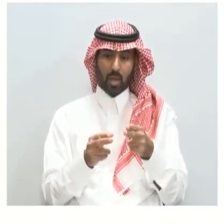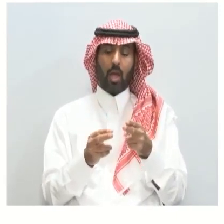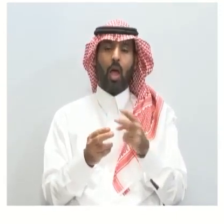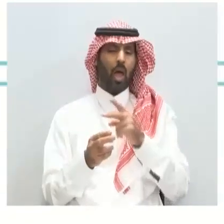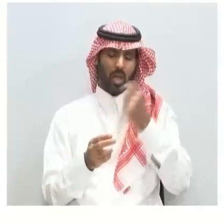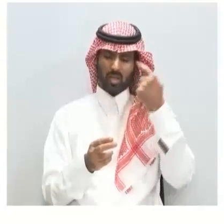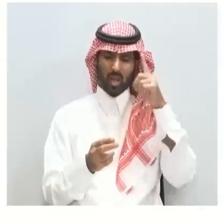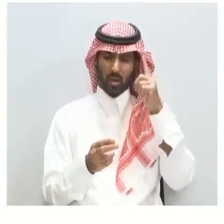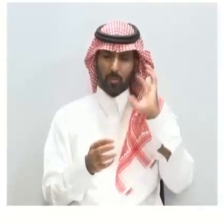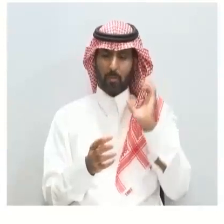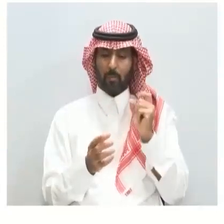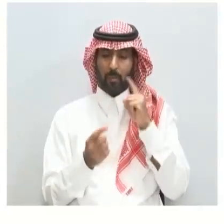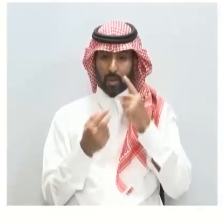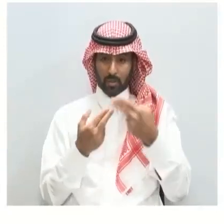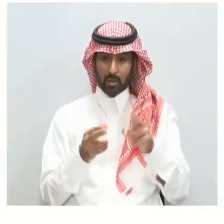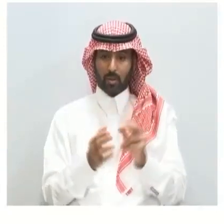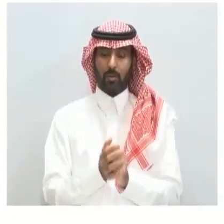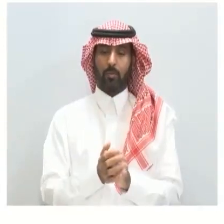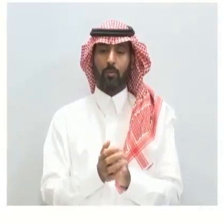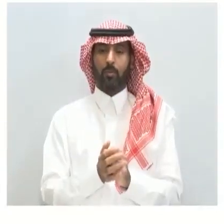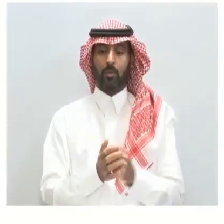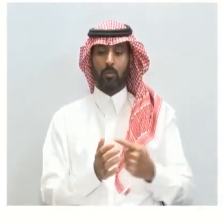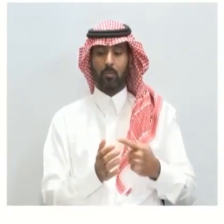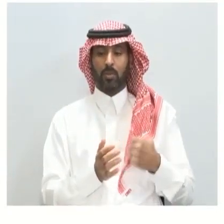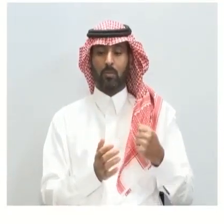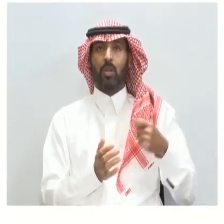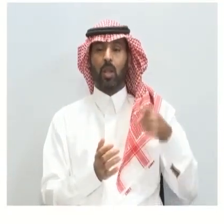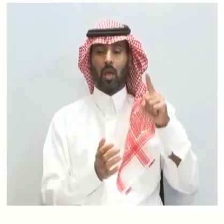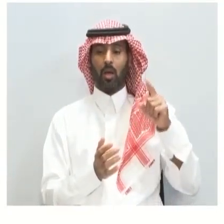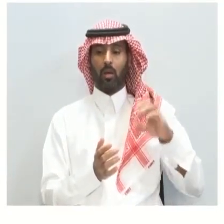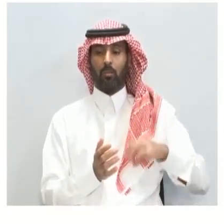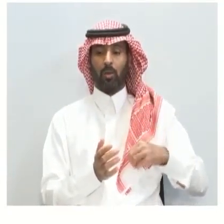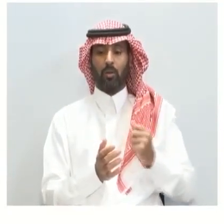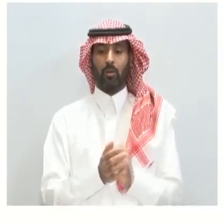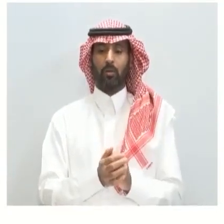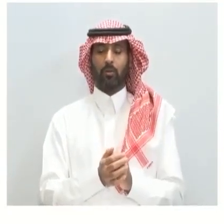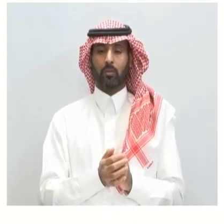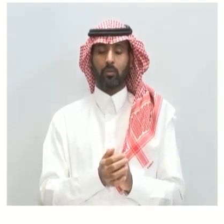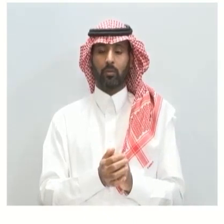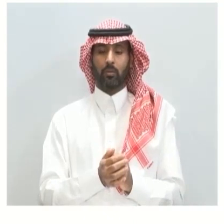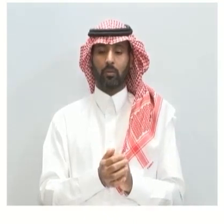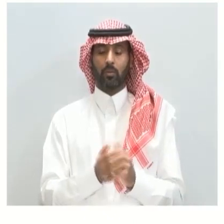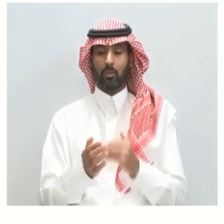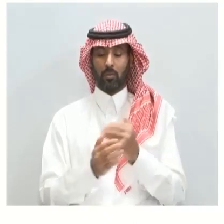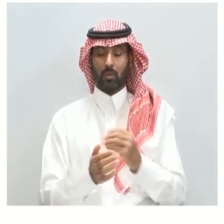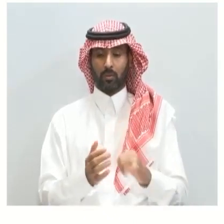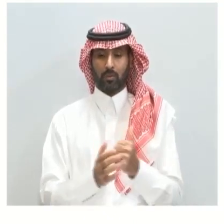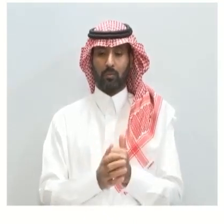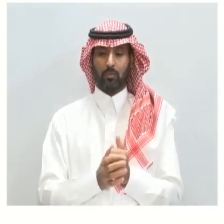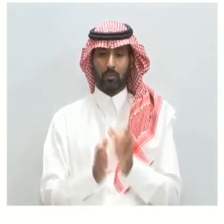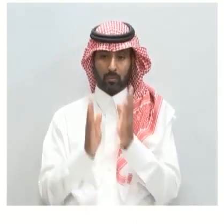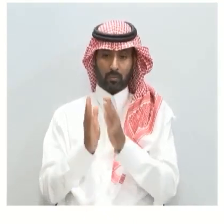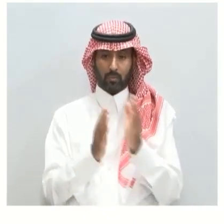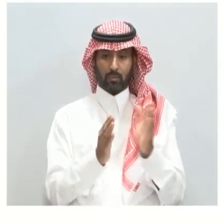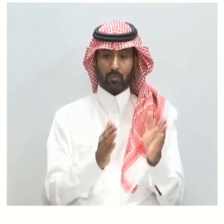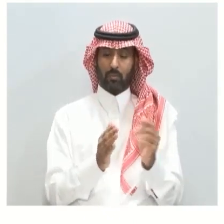علم نبدا مستنى بالله تعالى بسم الله الرحمن الرحيم اخي الطالب